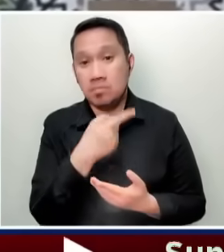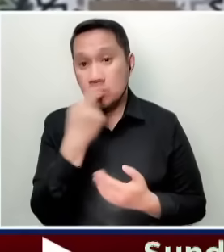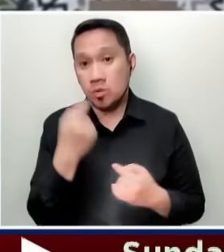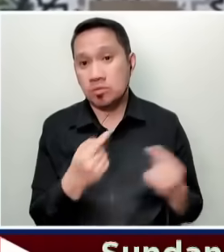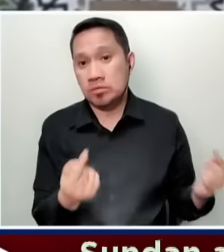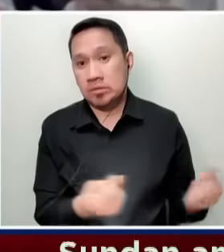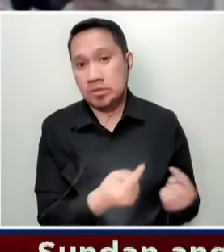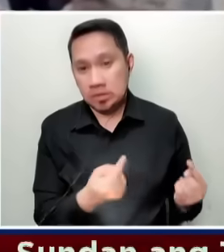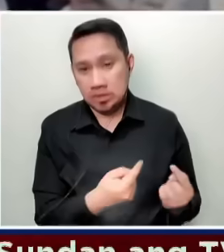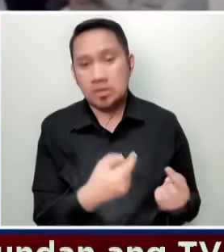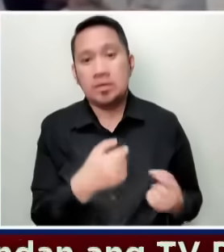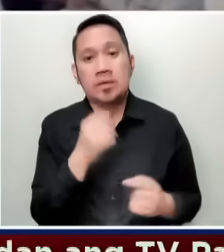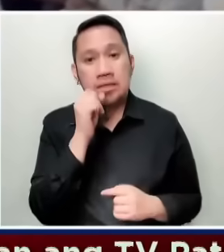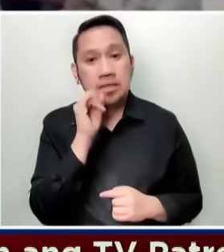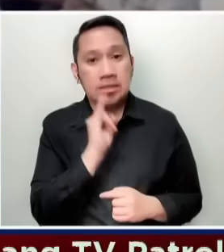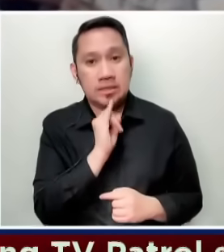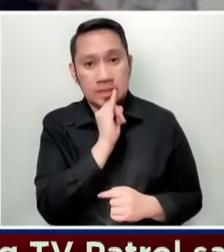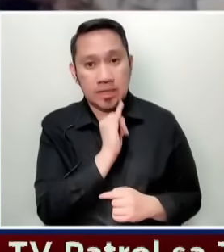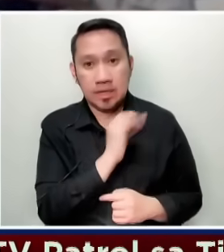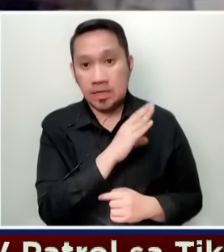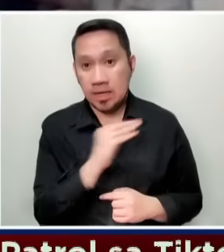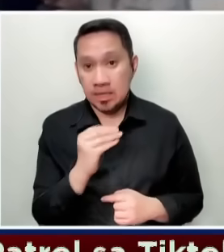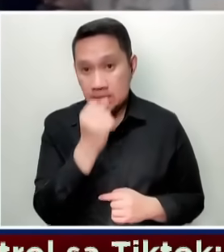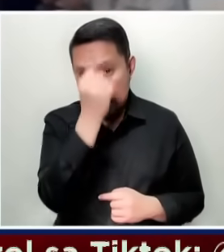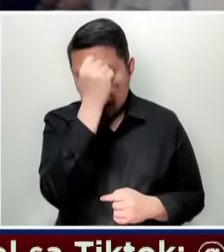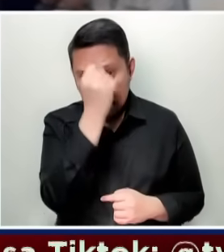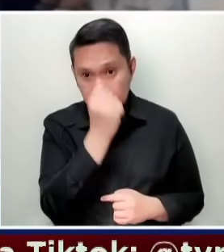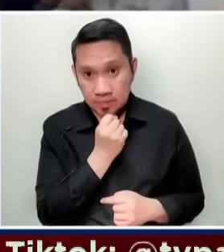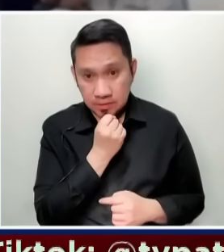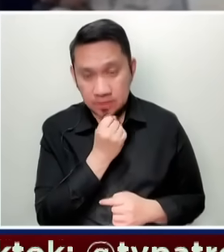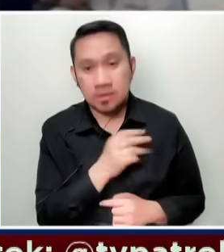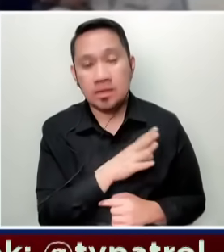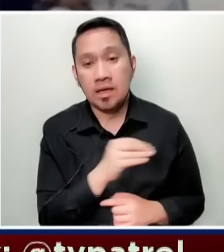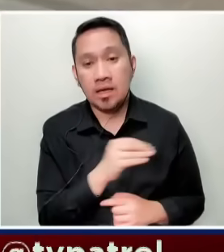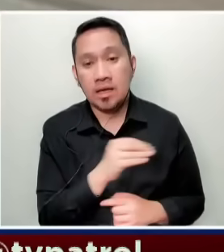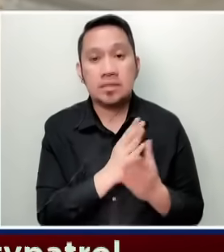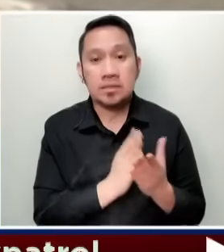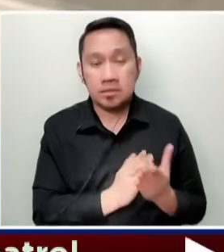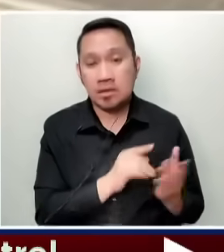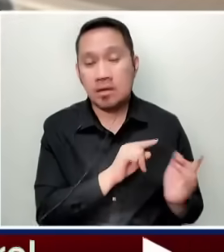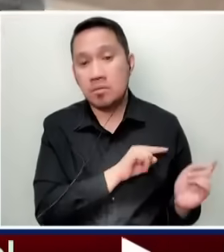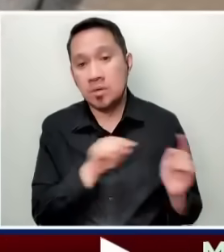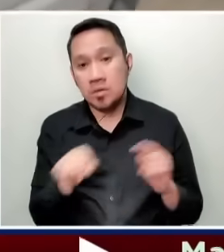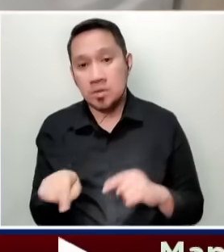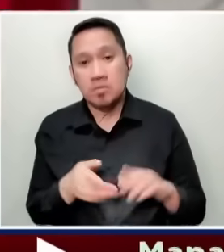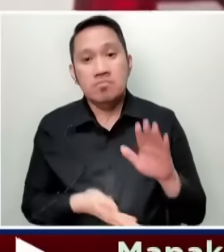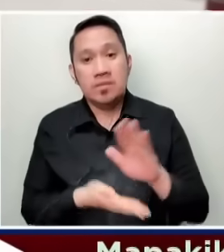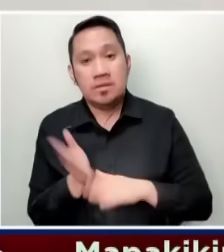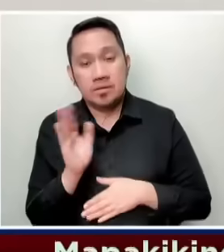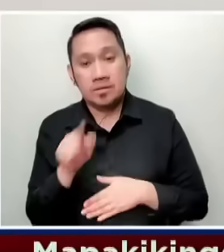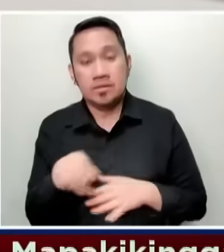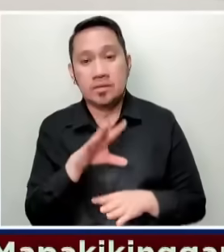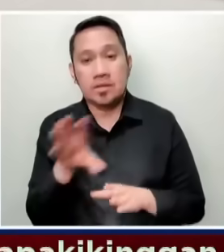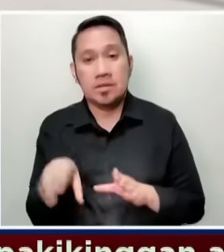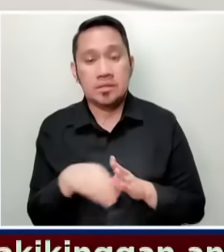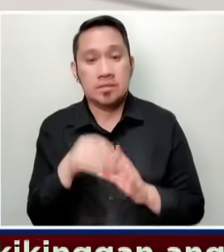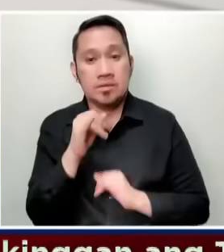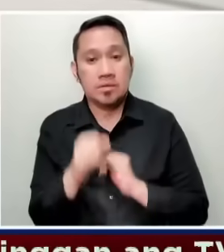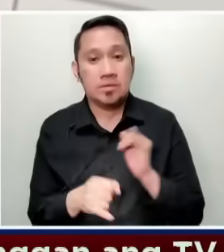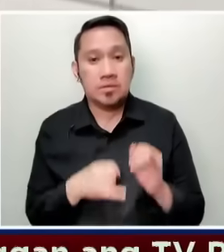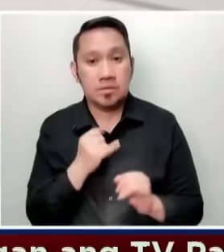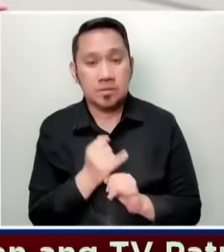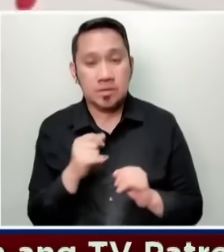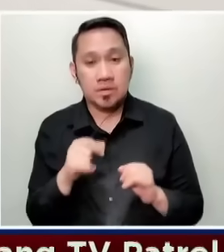pagitan ng Israel at Hamas. Kasama rin sa makatatawid ang ilang foreign nationals na kasapi ng international humanitarian